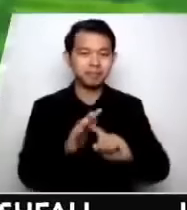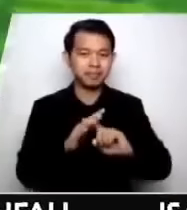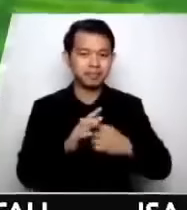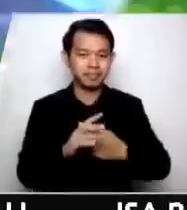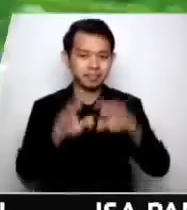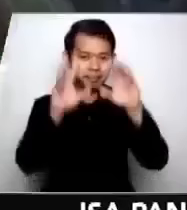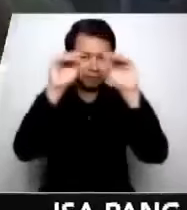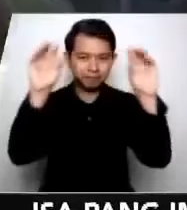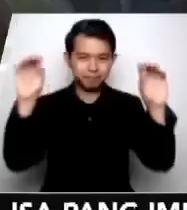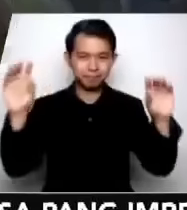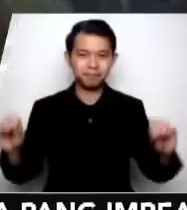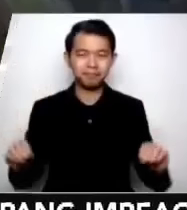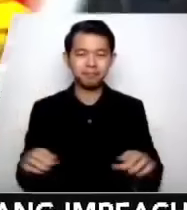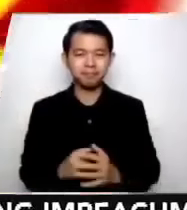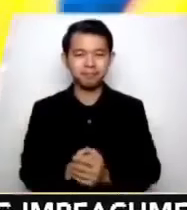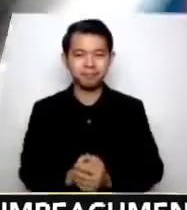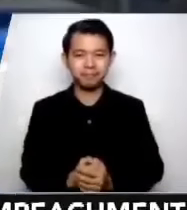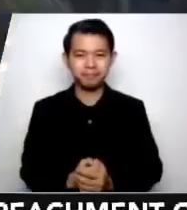Zumali.